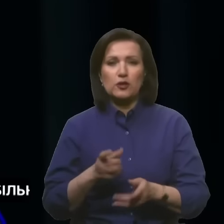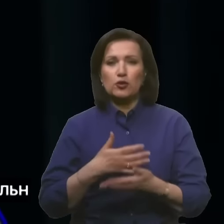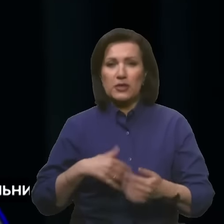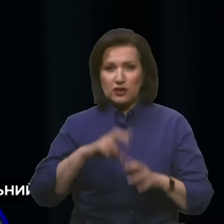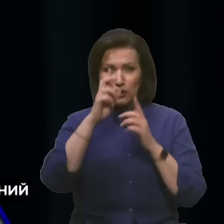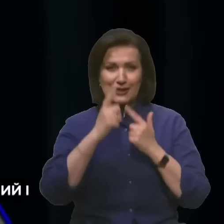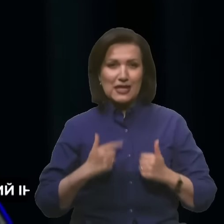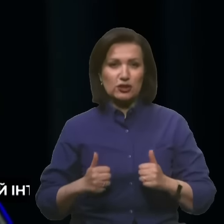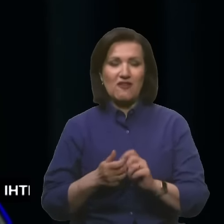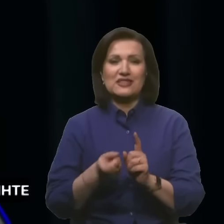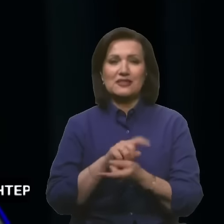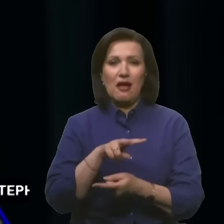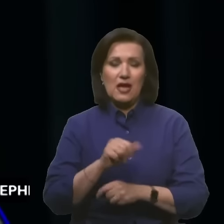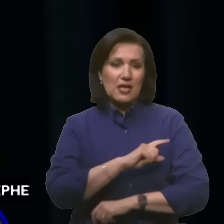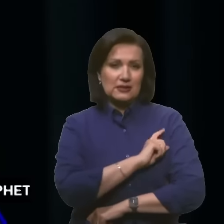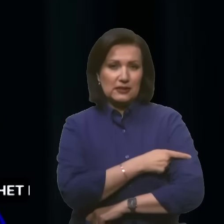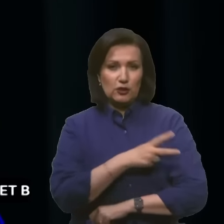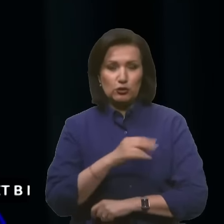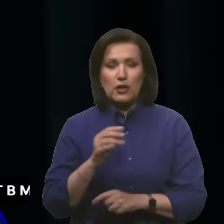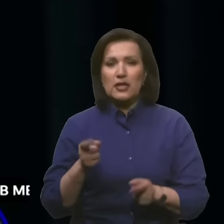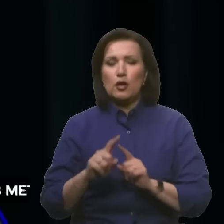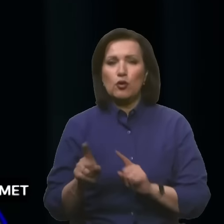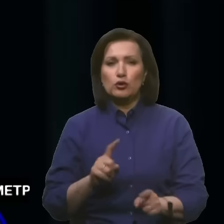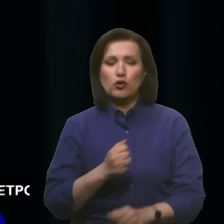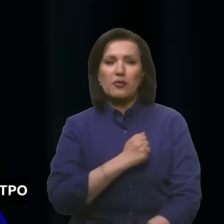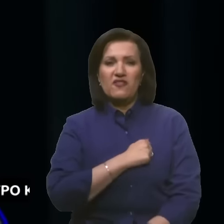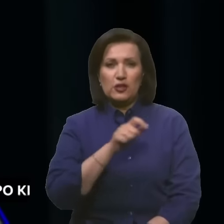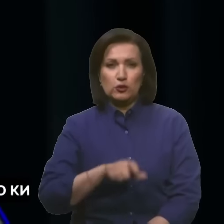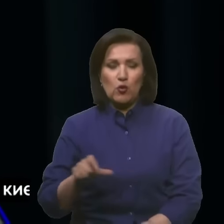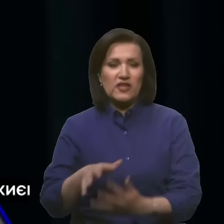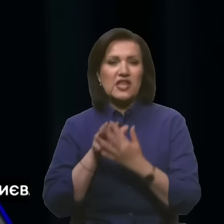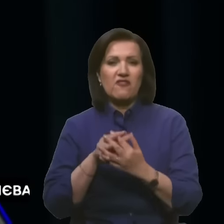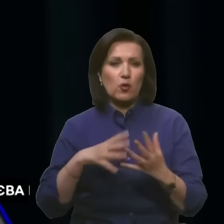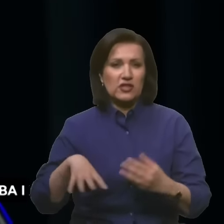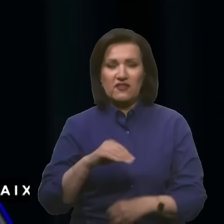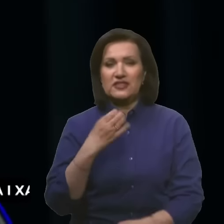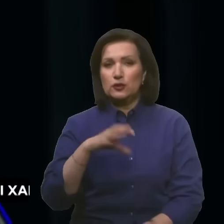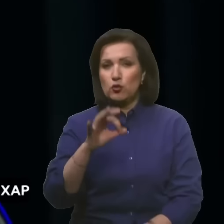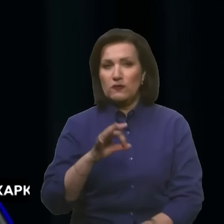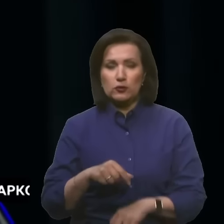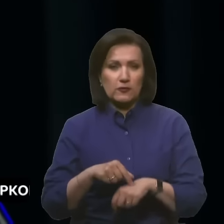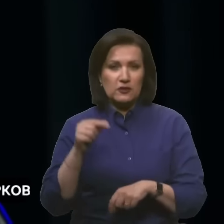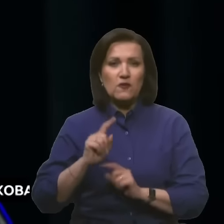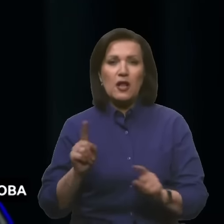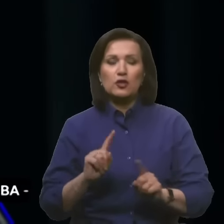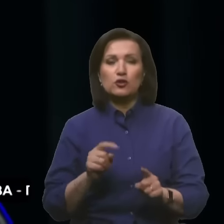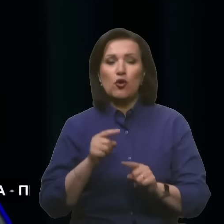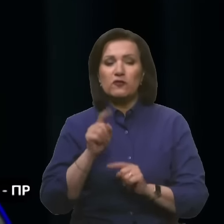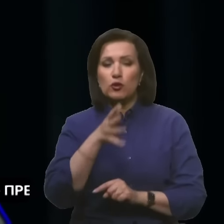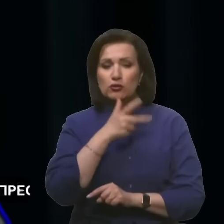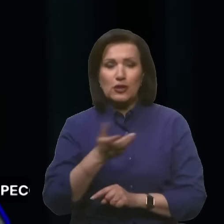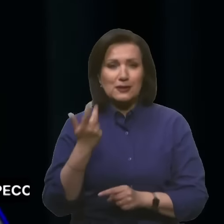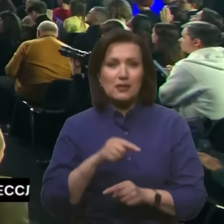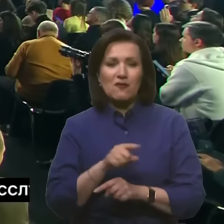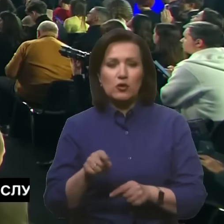наша держава стала сильнішою і для того, щоб військові на фронті на всі 100% відчували, що той час,